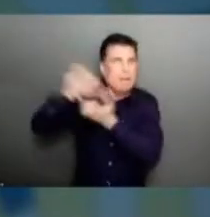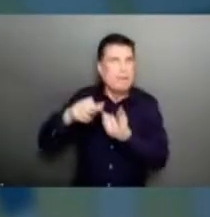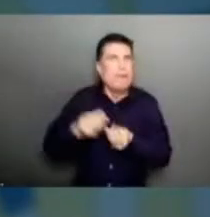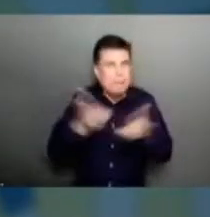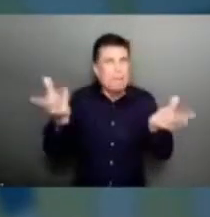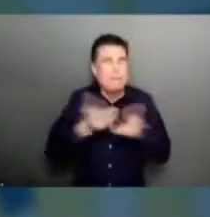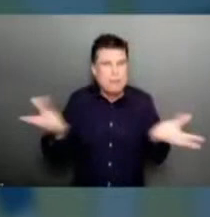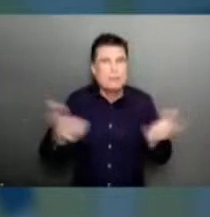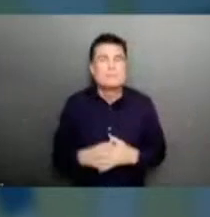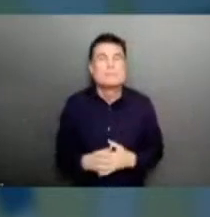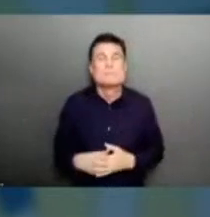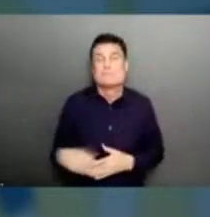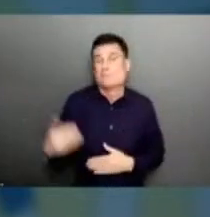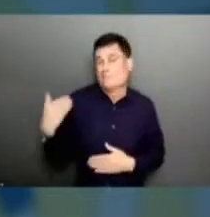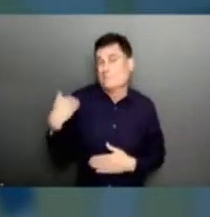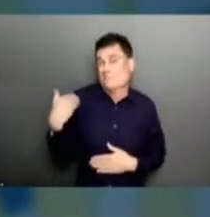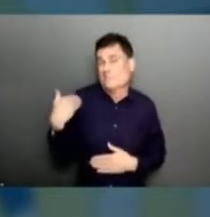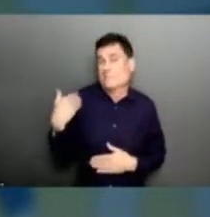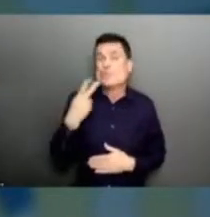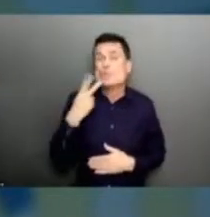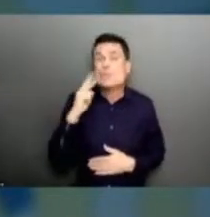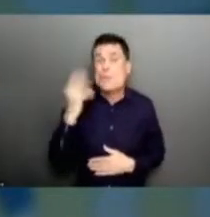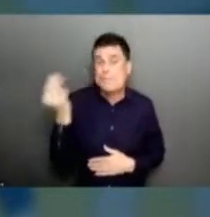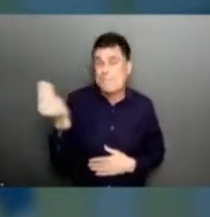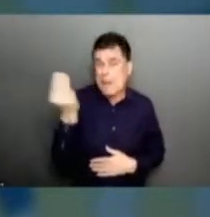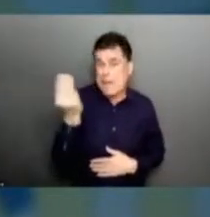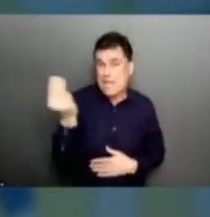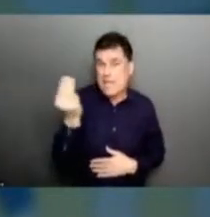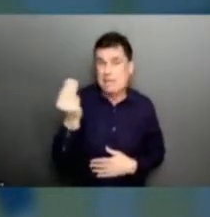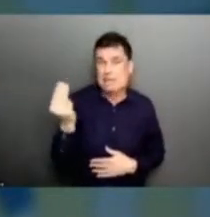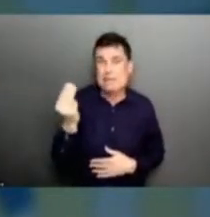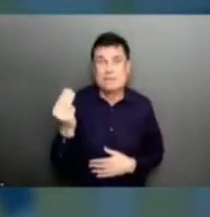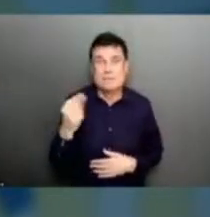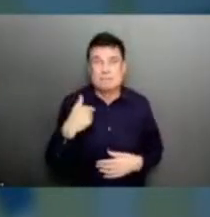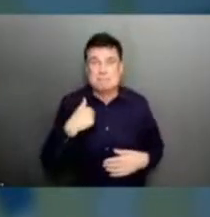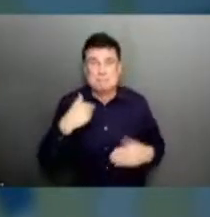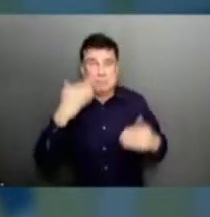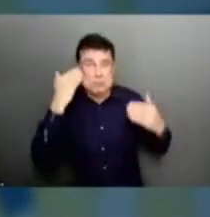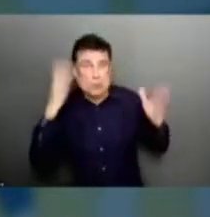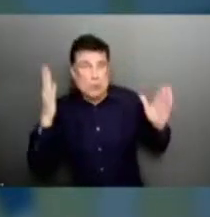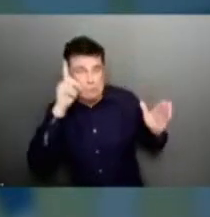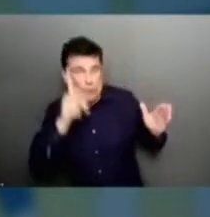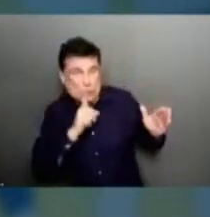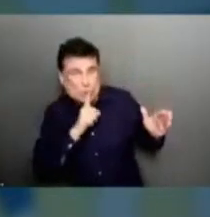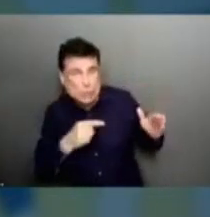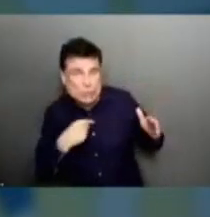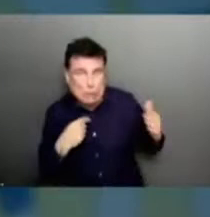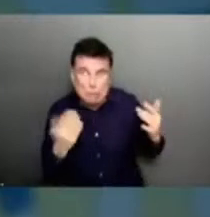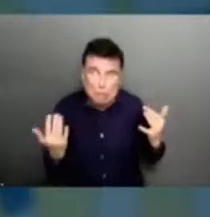still 以我 many 们礼拜一 different 也告诉大家， scenarios that we were trying to 会有 plan 很不 to 同的情形。 without 1月份， knowing 因 anything 为 for 我们